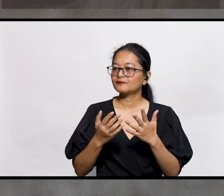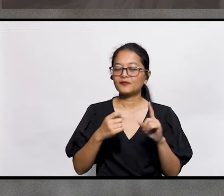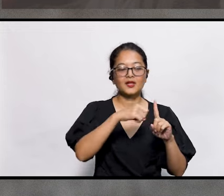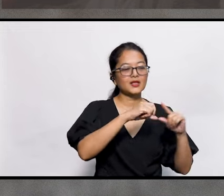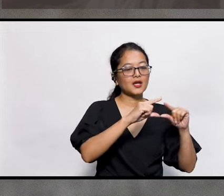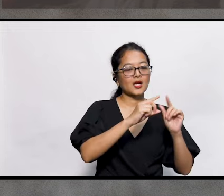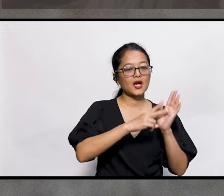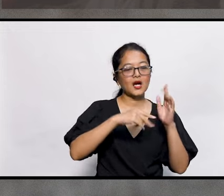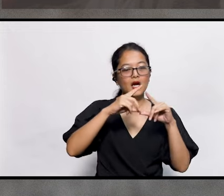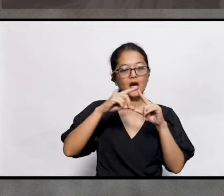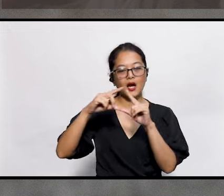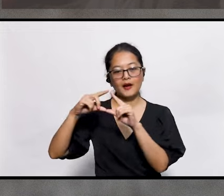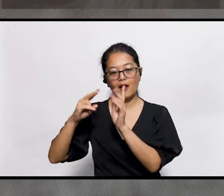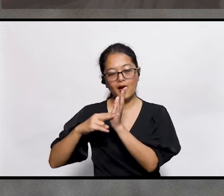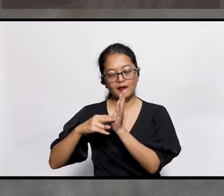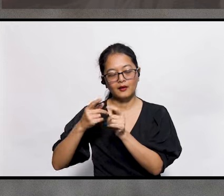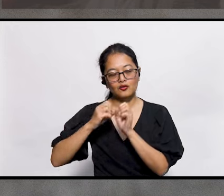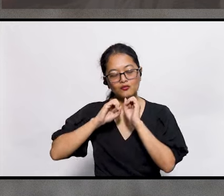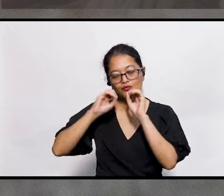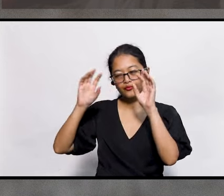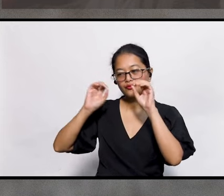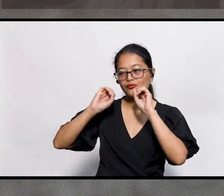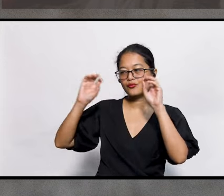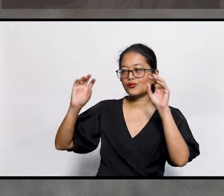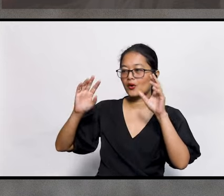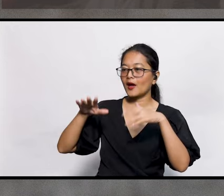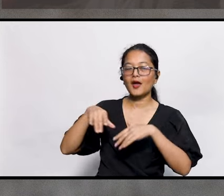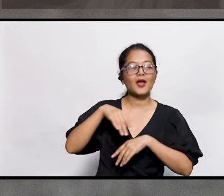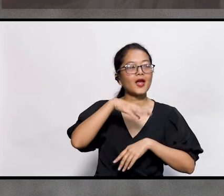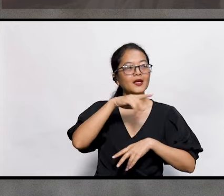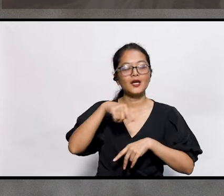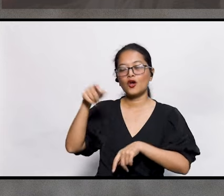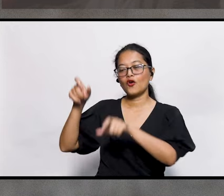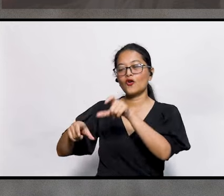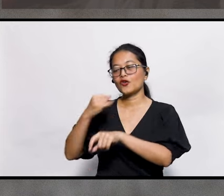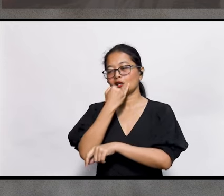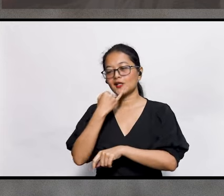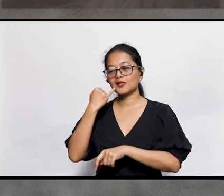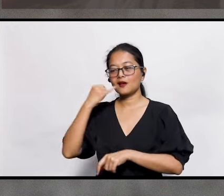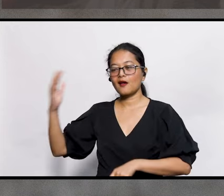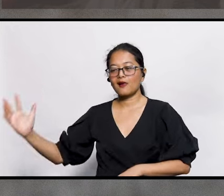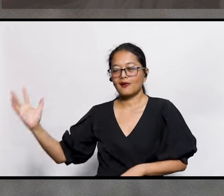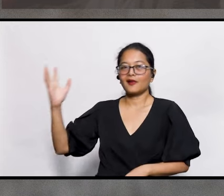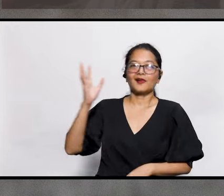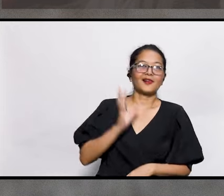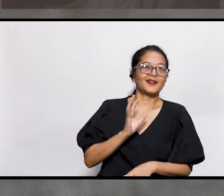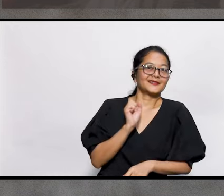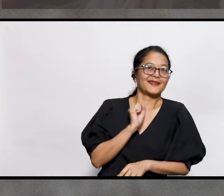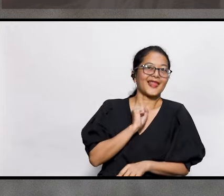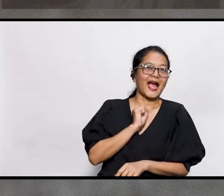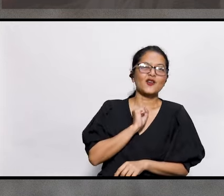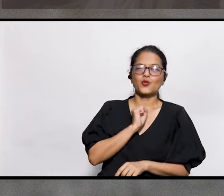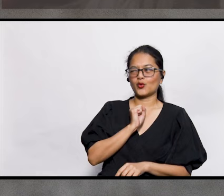ekonya besar Gosh orang-orang Israel datang nih menyerang Kita ada kekhuatiran